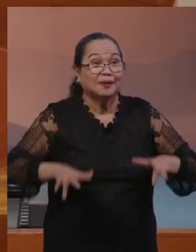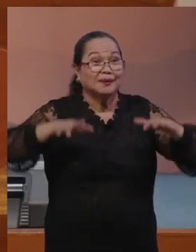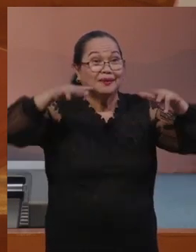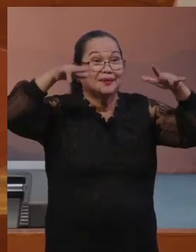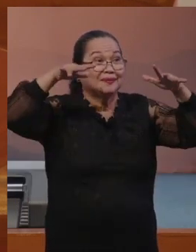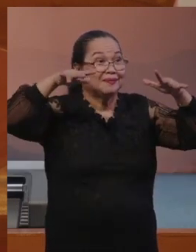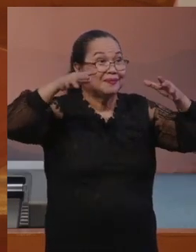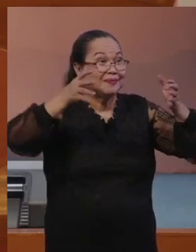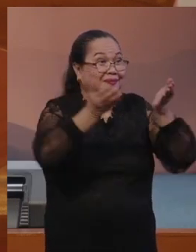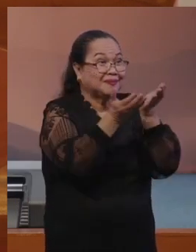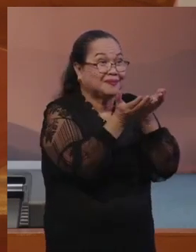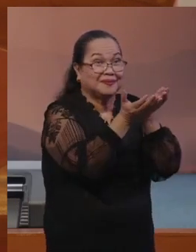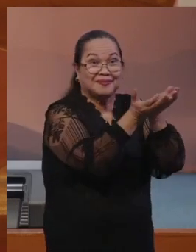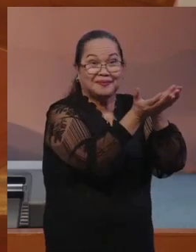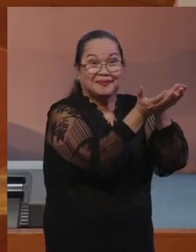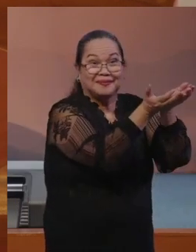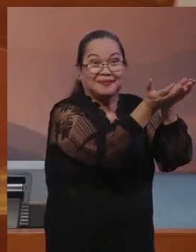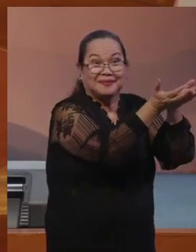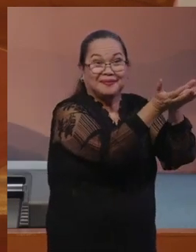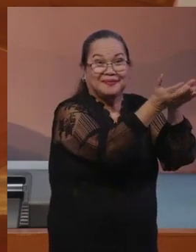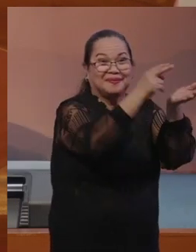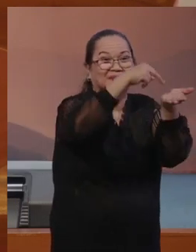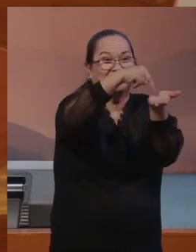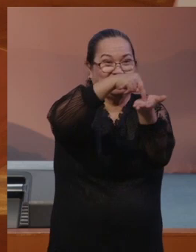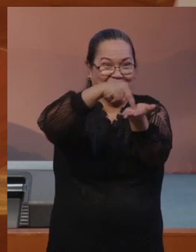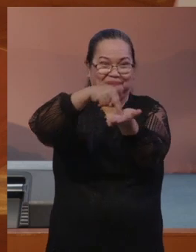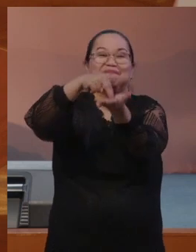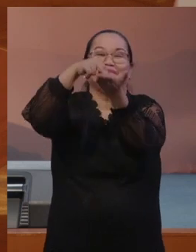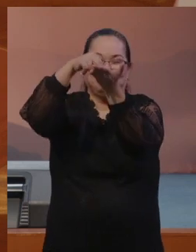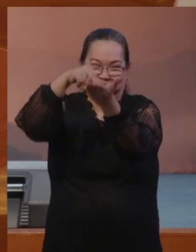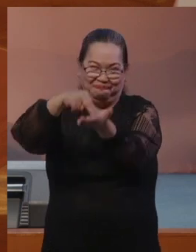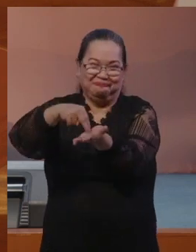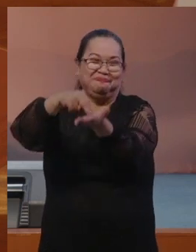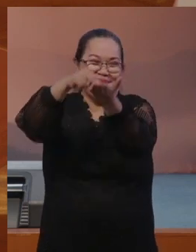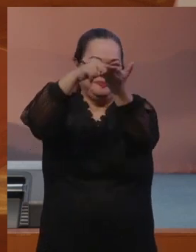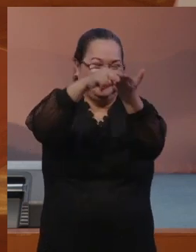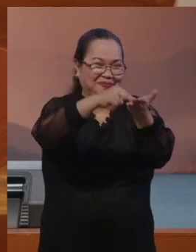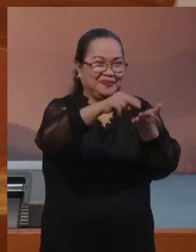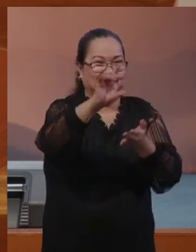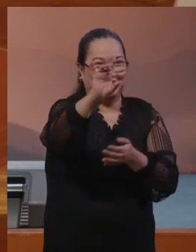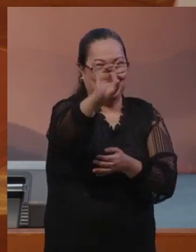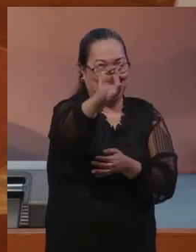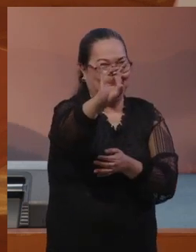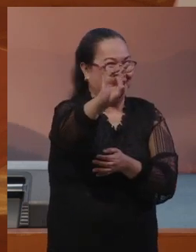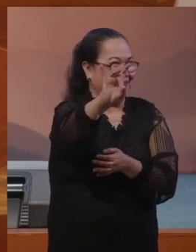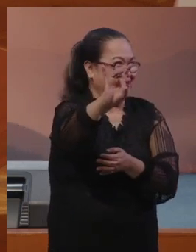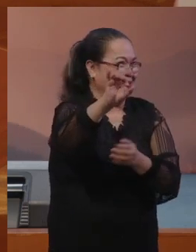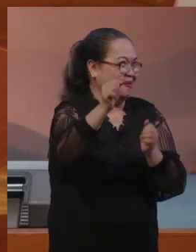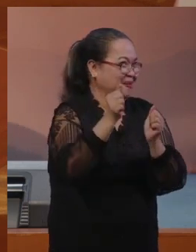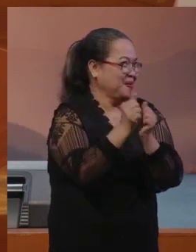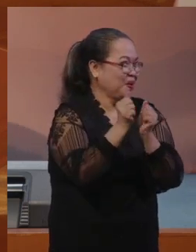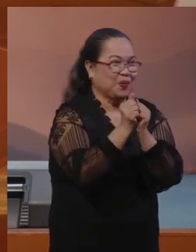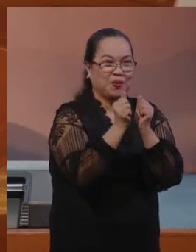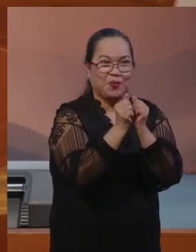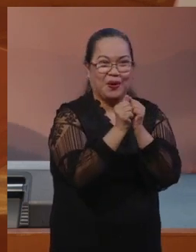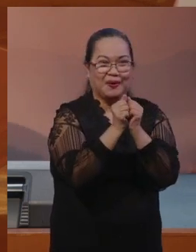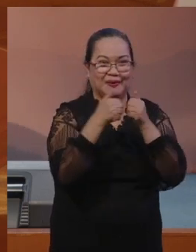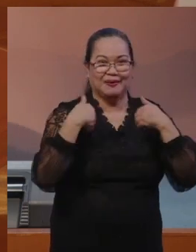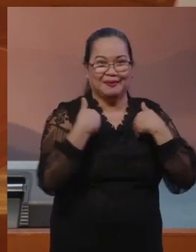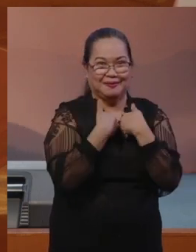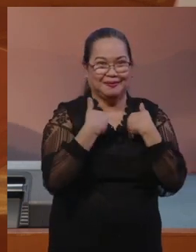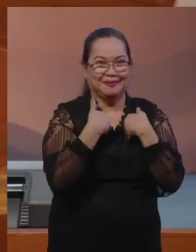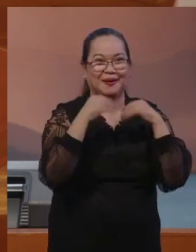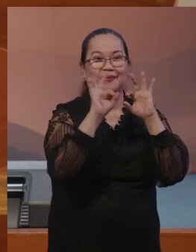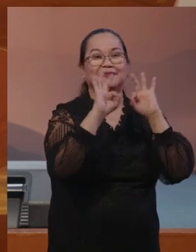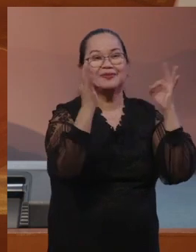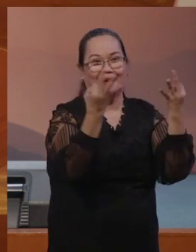sa isang ark. 8 lang sila doon at kasama nila ang mga hayop. Yung pamilya na naligtas.